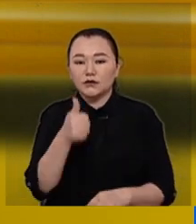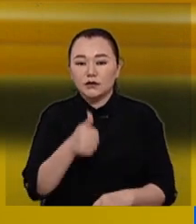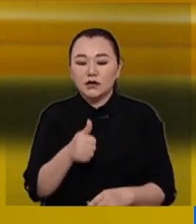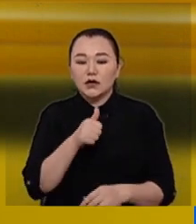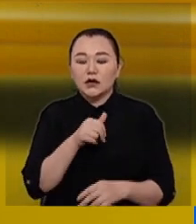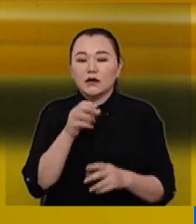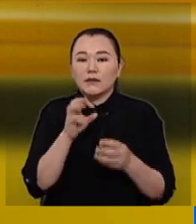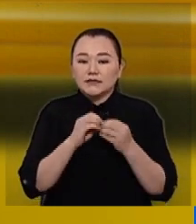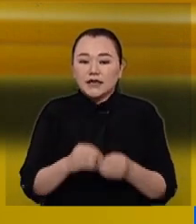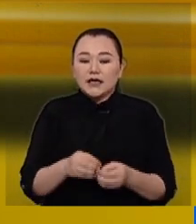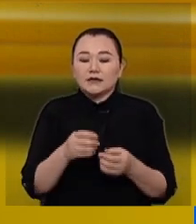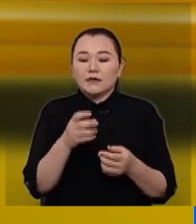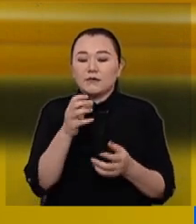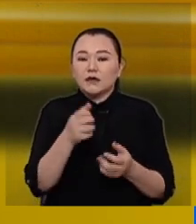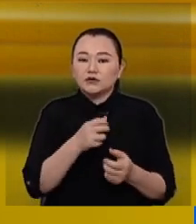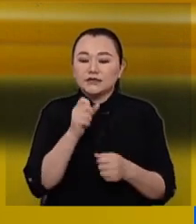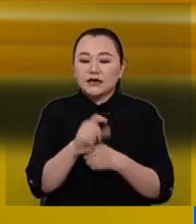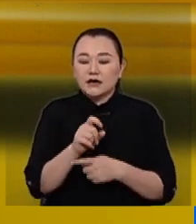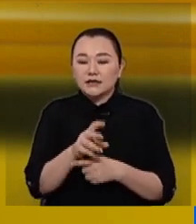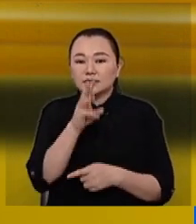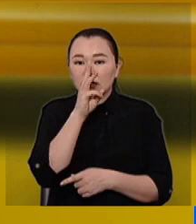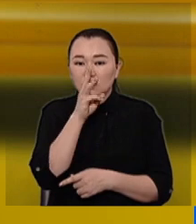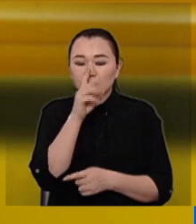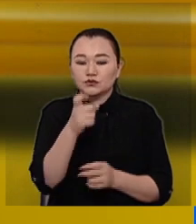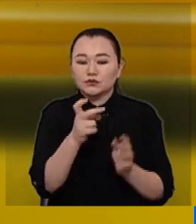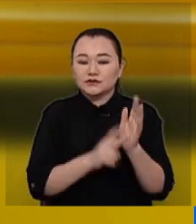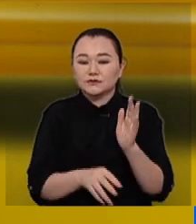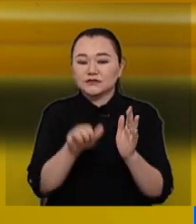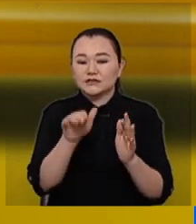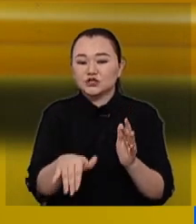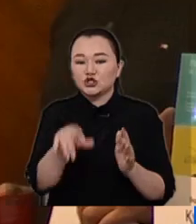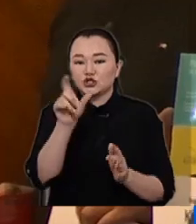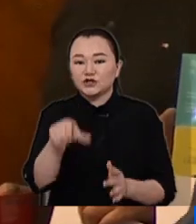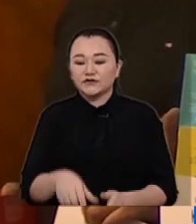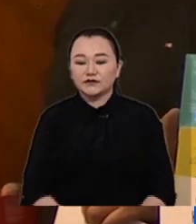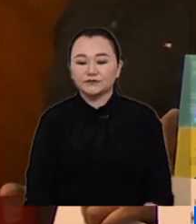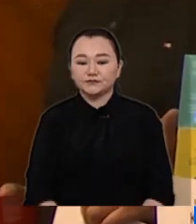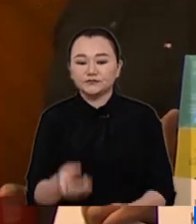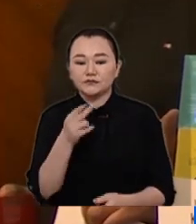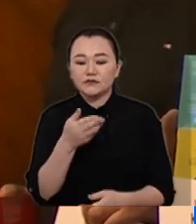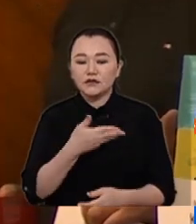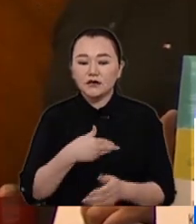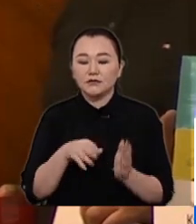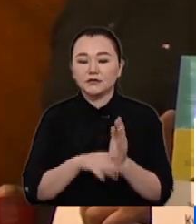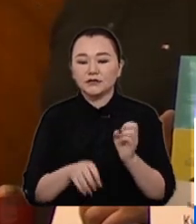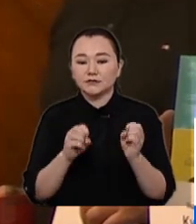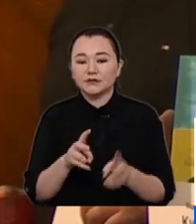на постоянной основе получают заказы и доход более 170 тысяч человек. Для нас безопасность пользователей и